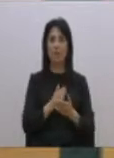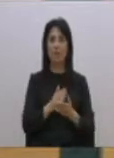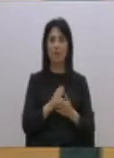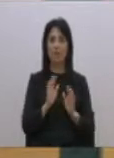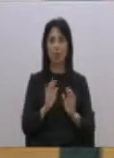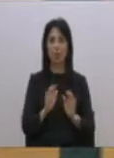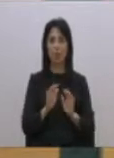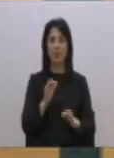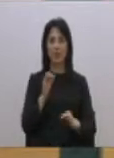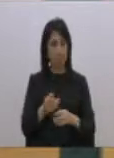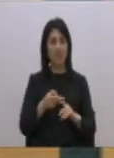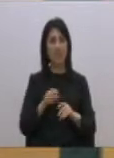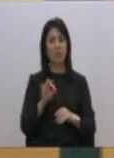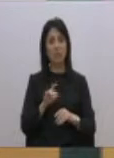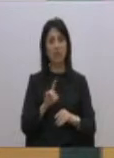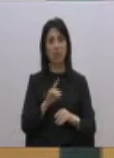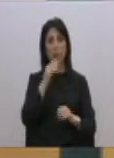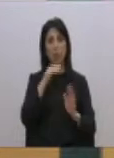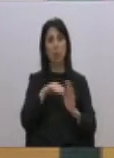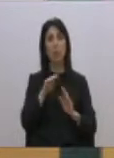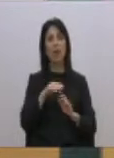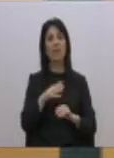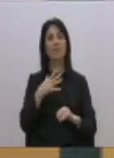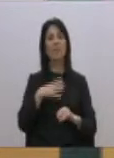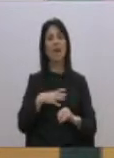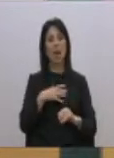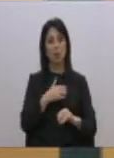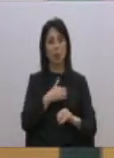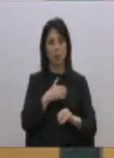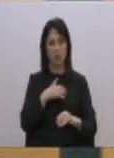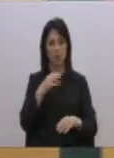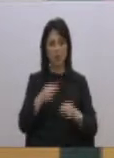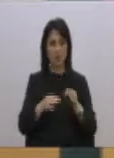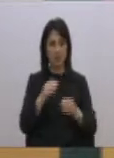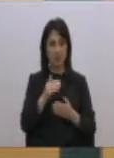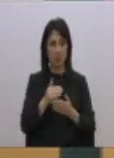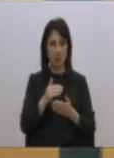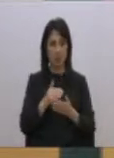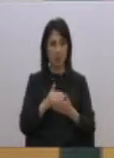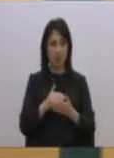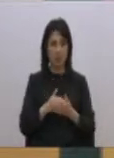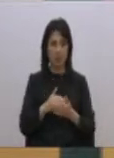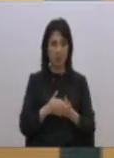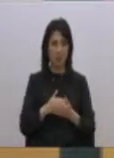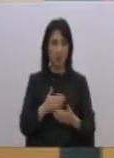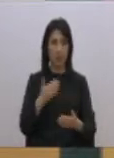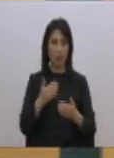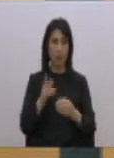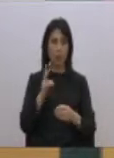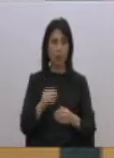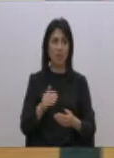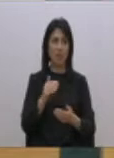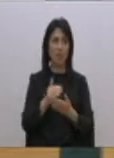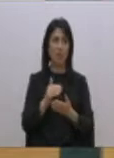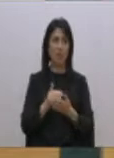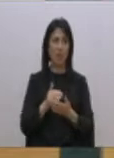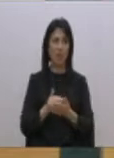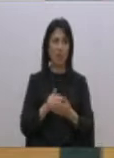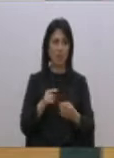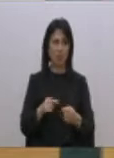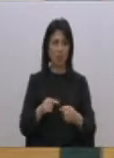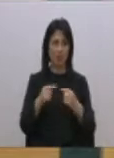ზრუნვა სასამართლოზე და მართლმსაჯულებზე. უკეთესი იყოს ქართული სასამართლო სისტემა. და თუ კი ეს ინტერესი არის